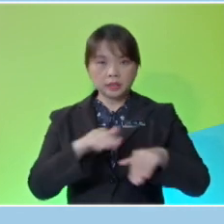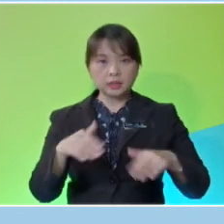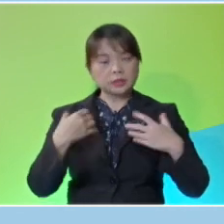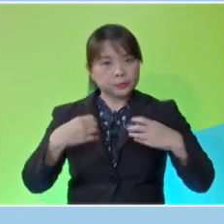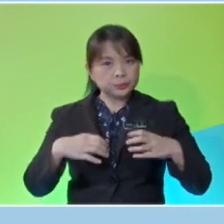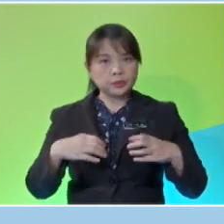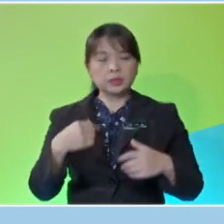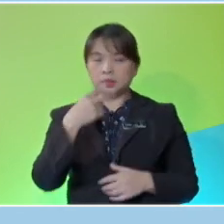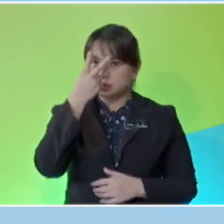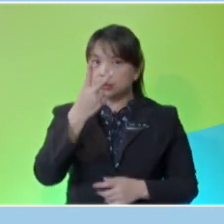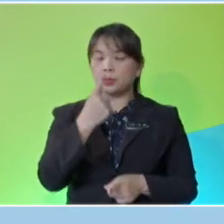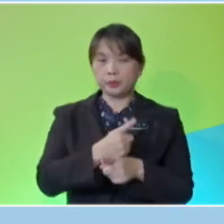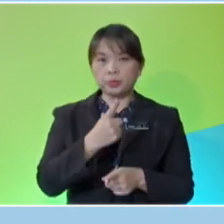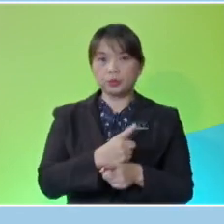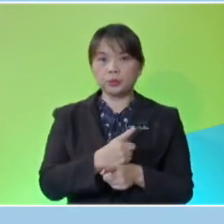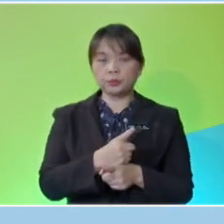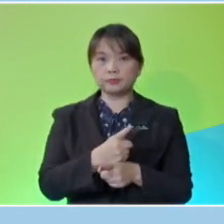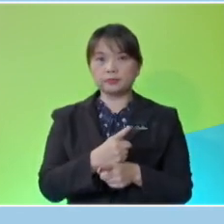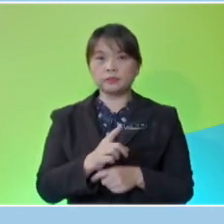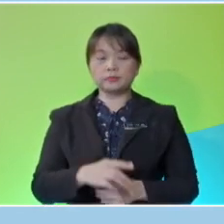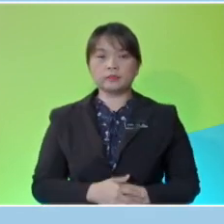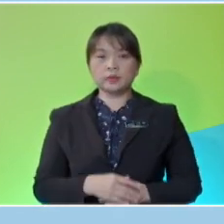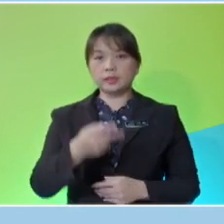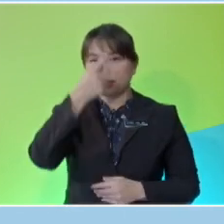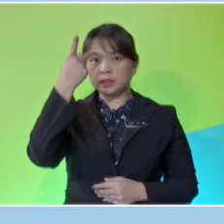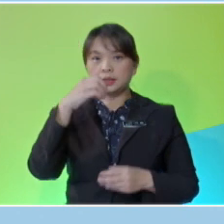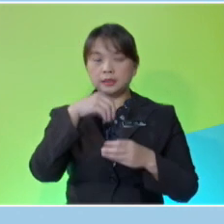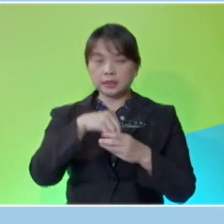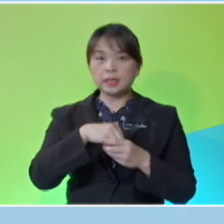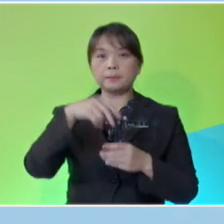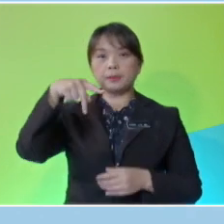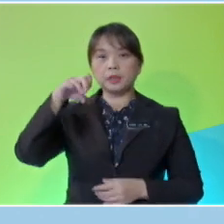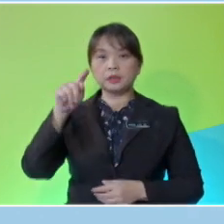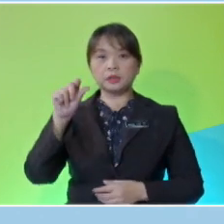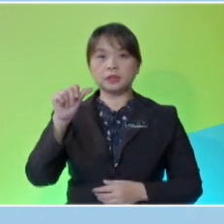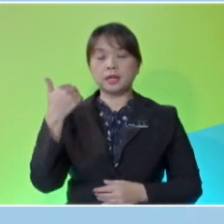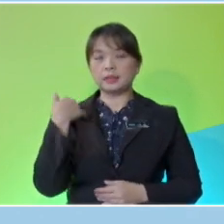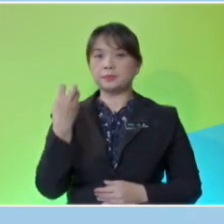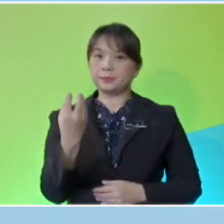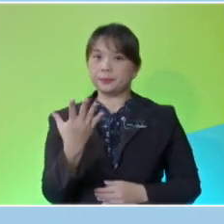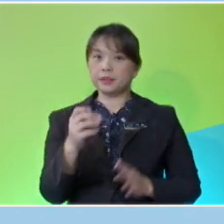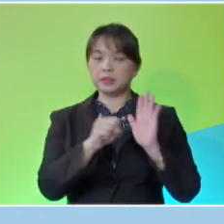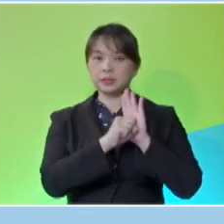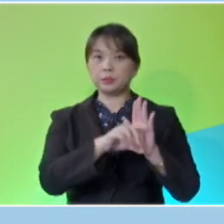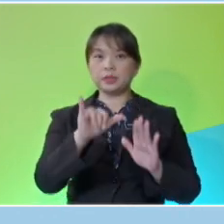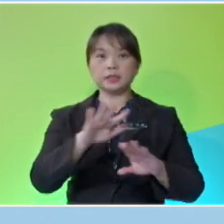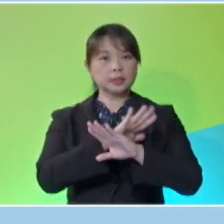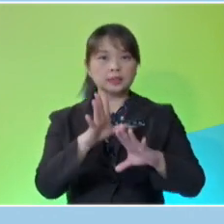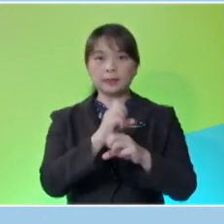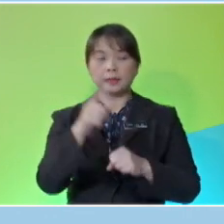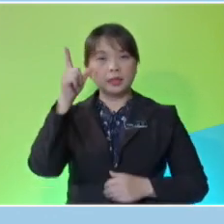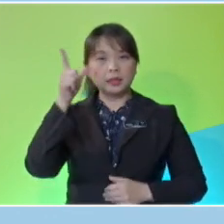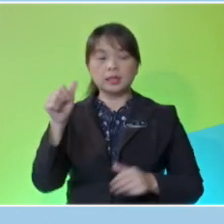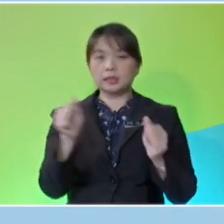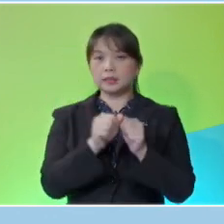dahulu peta tersebut dengan terperinci granit di dalam petir terdapat beberapa simbol yang tidak dapat dilihat dengan jelas karena simbol-simbol tersebut